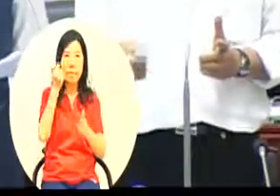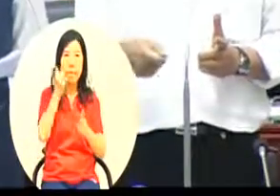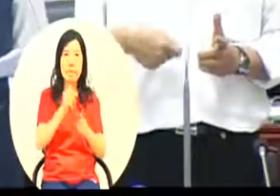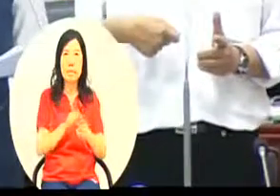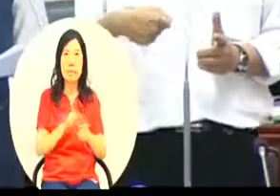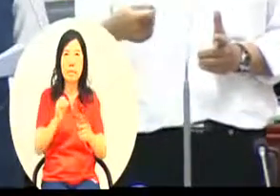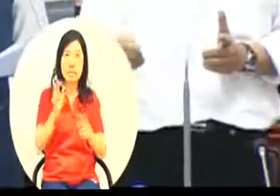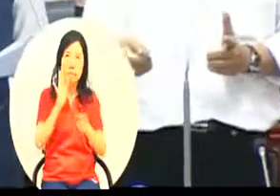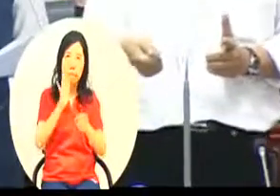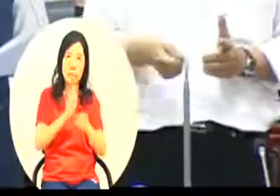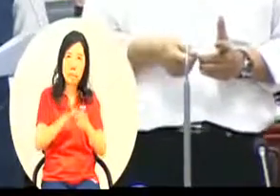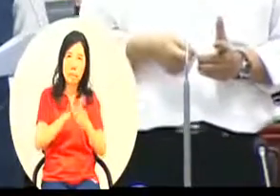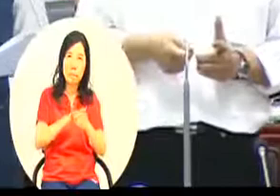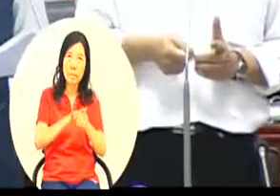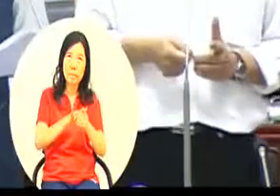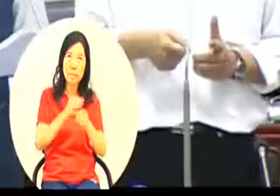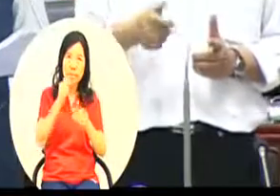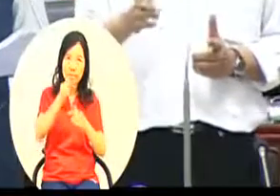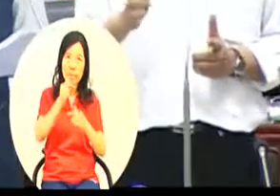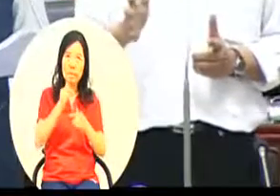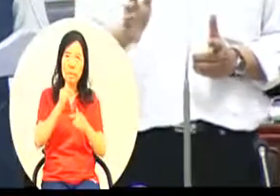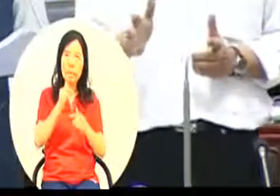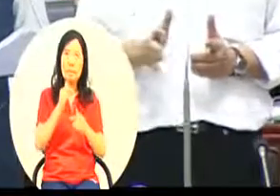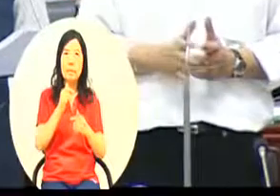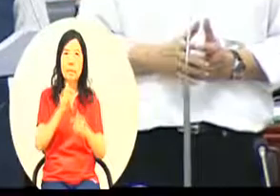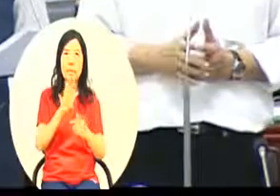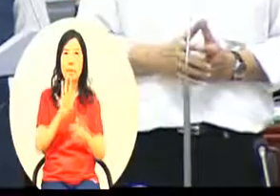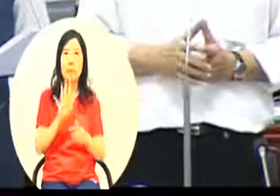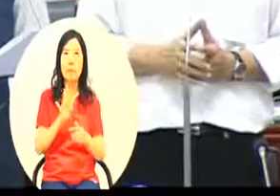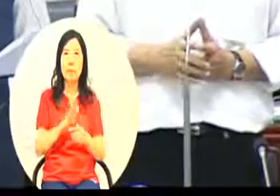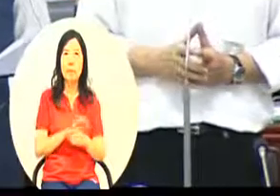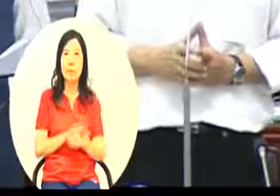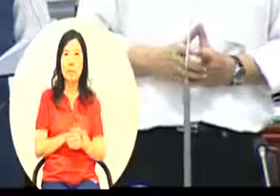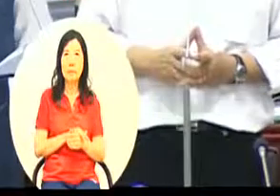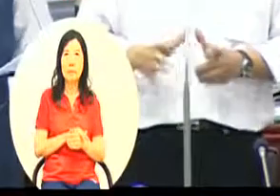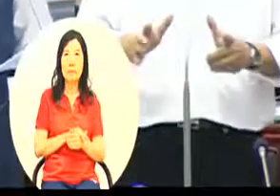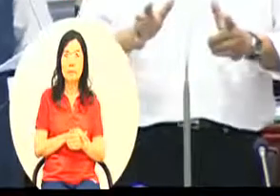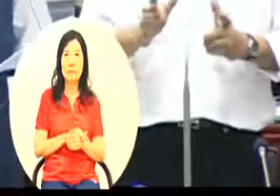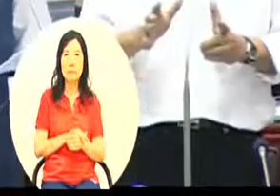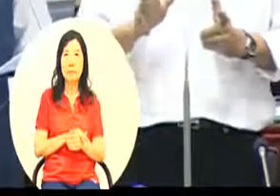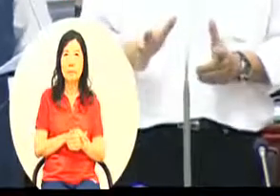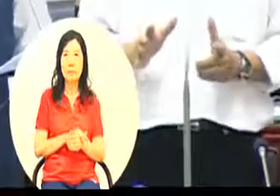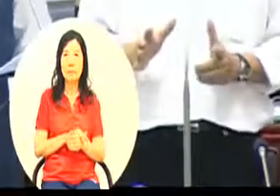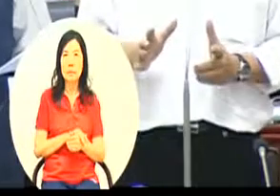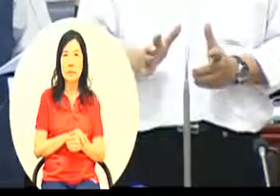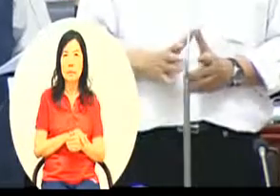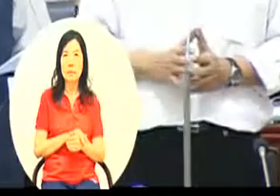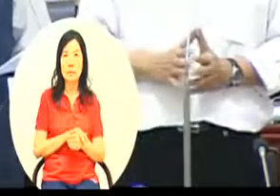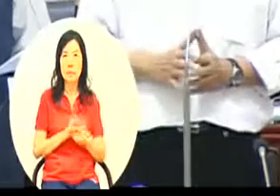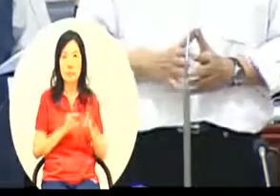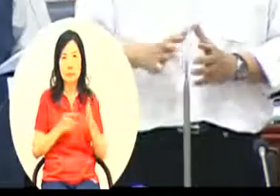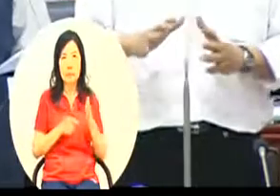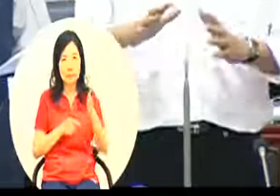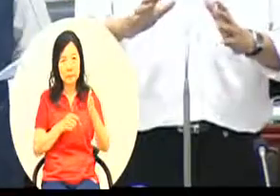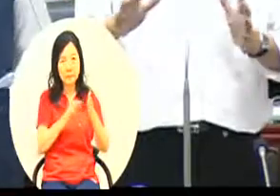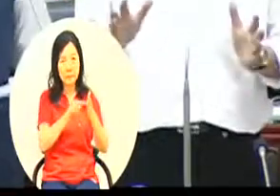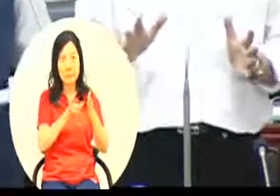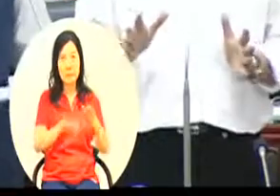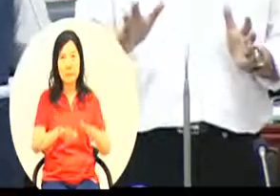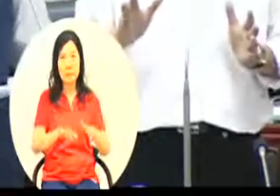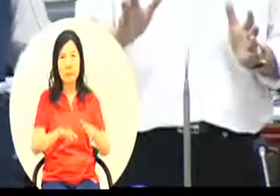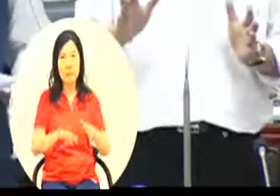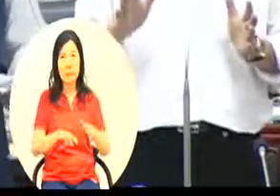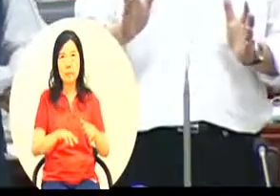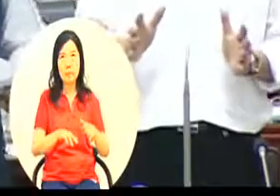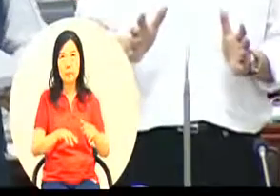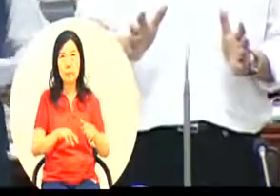贴的标准这种要求哈。那所以在车辆的部分呢，目前大概整个全市里